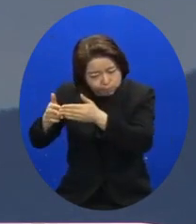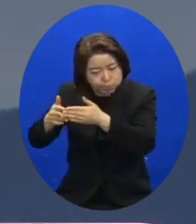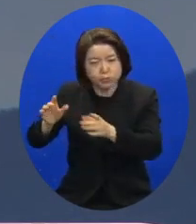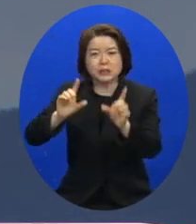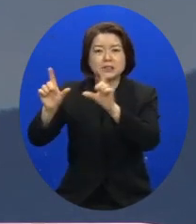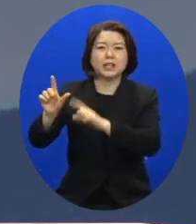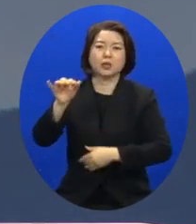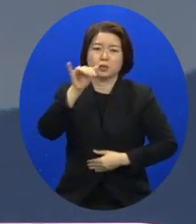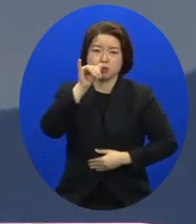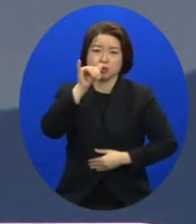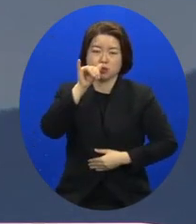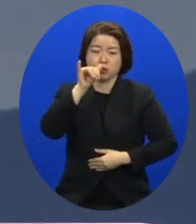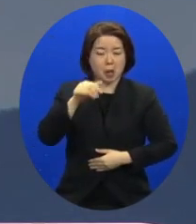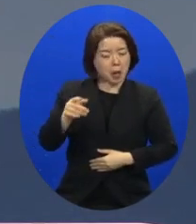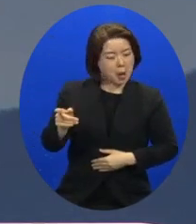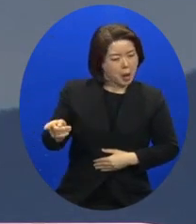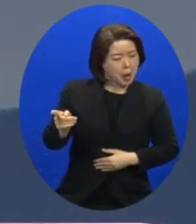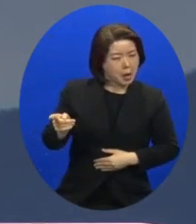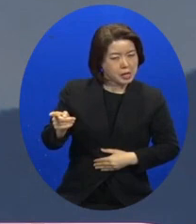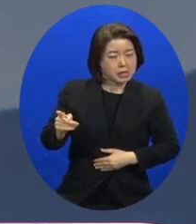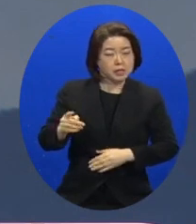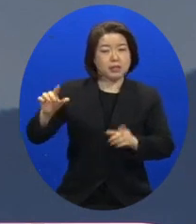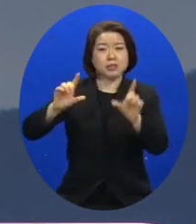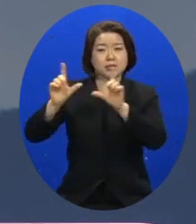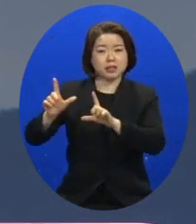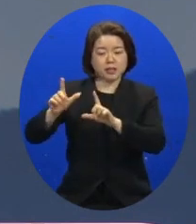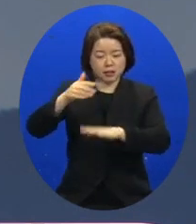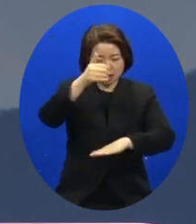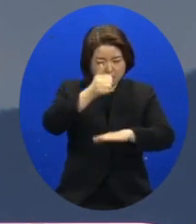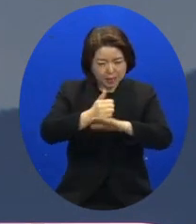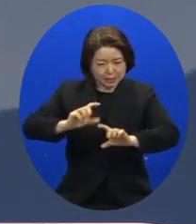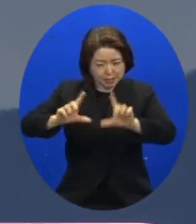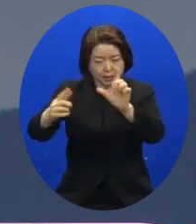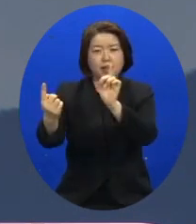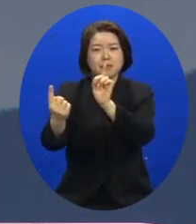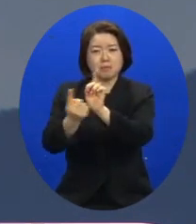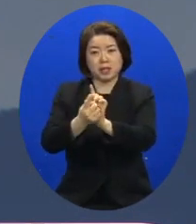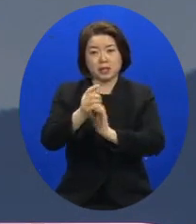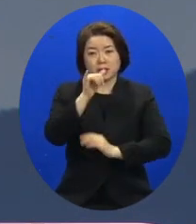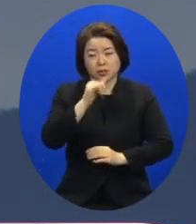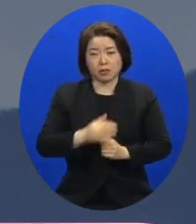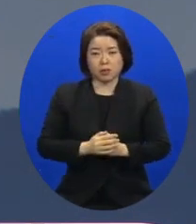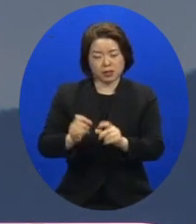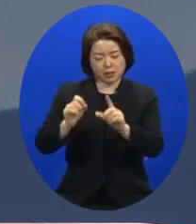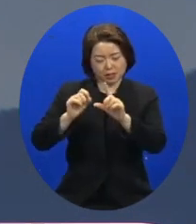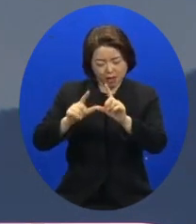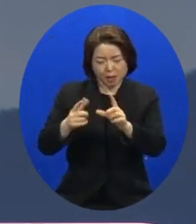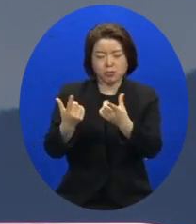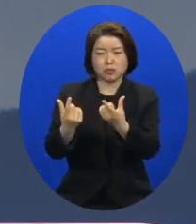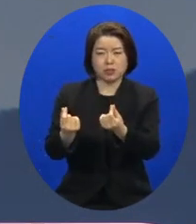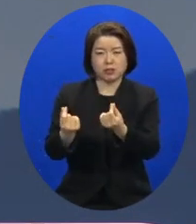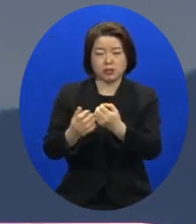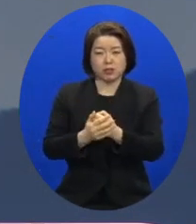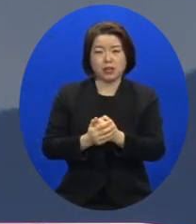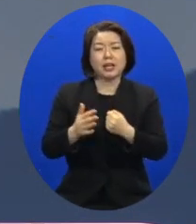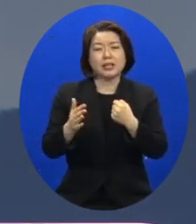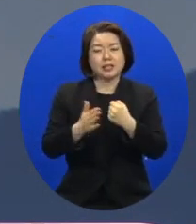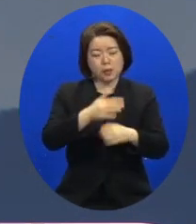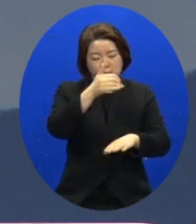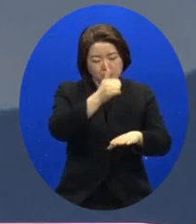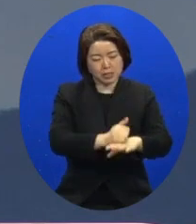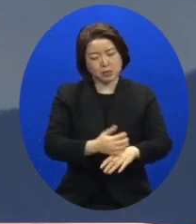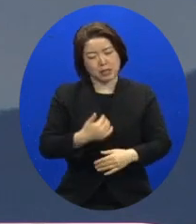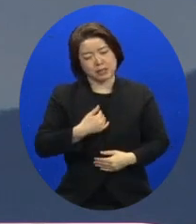이렇게 살다가 마지막 날을 맞이하는 겁니다. 대부분 사람들이 그렇습니다. 그래서 바보같이 살았다고 생각하는